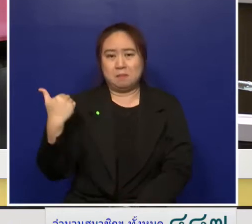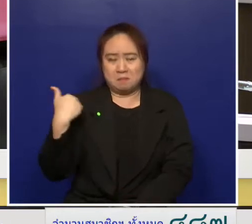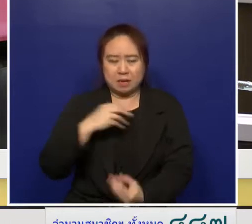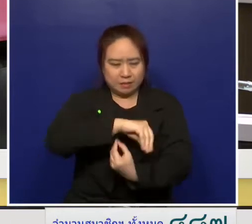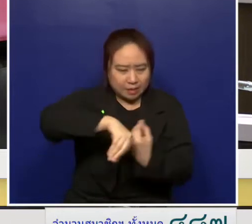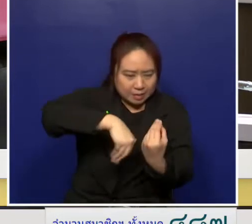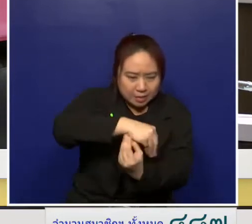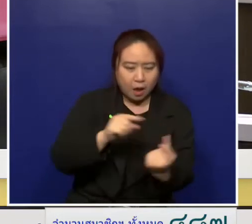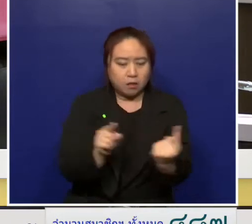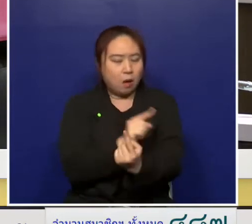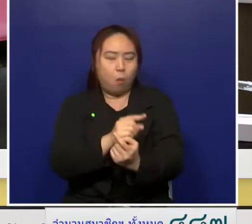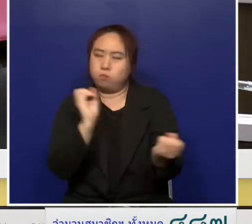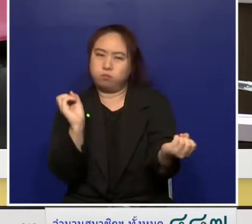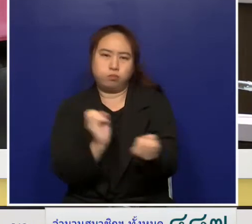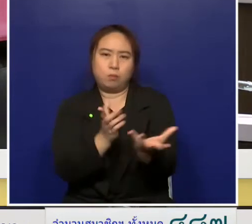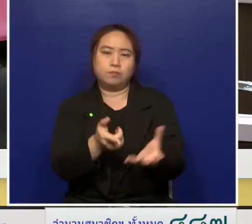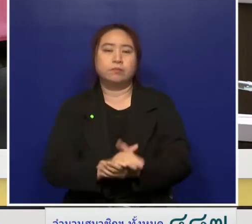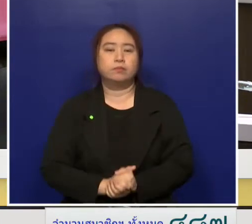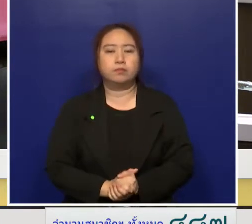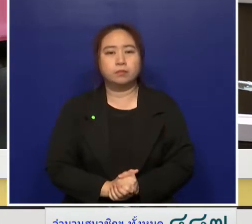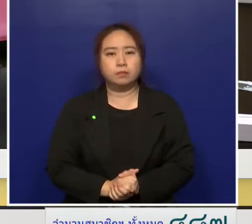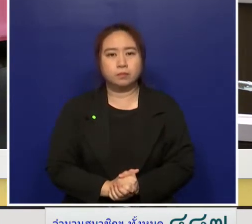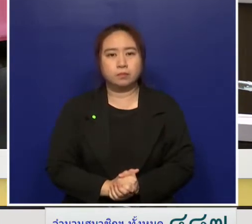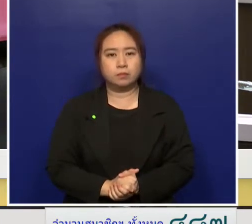เศรกิและสังคมอย่างมหาศาล